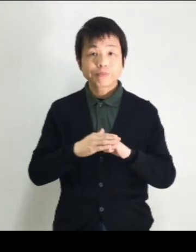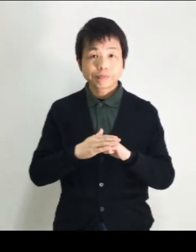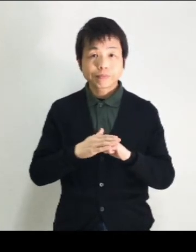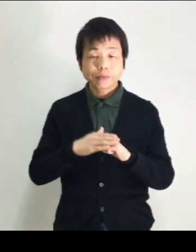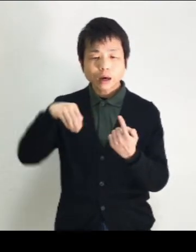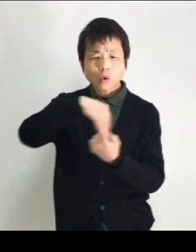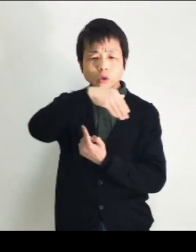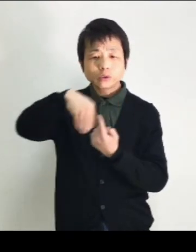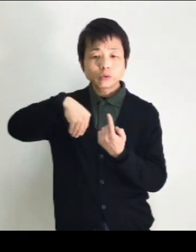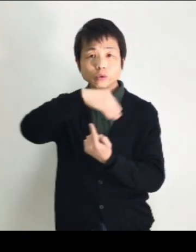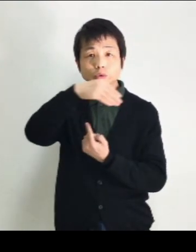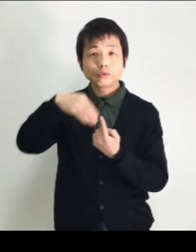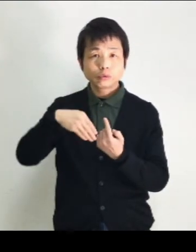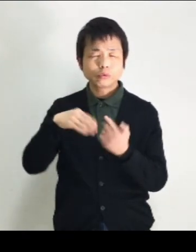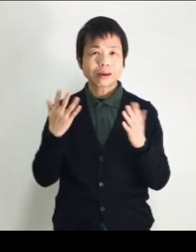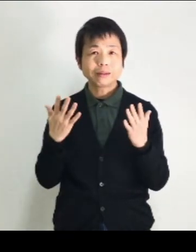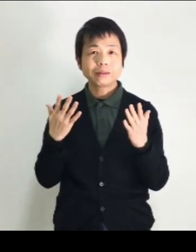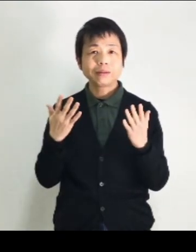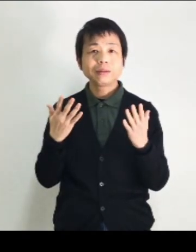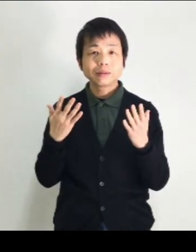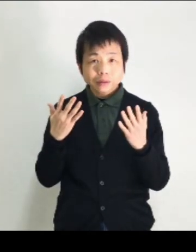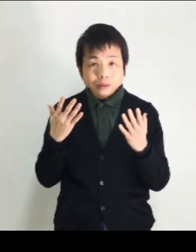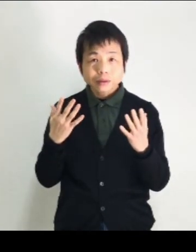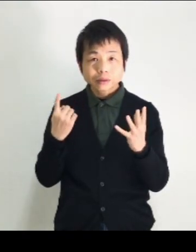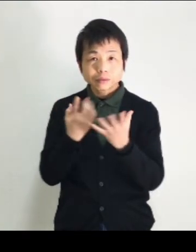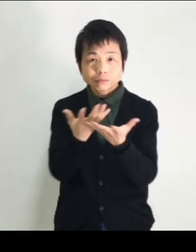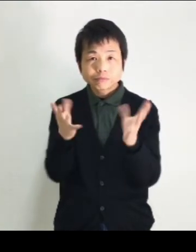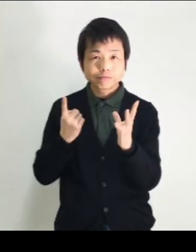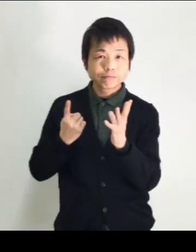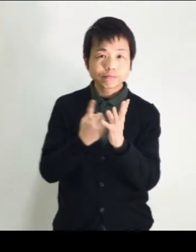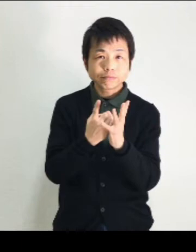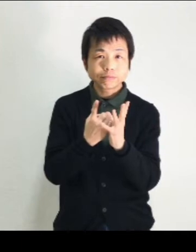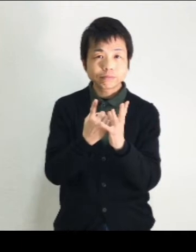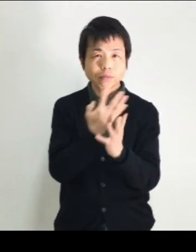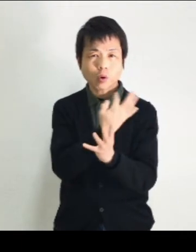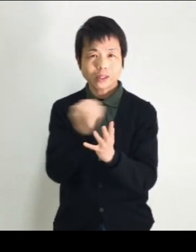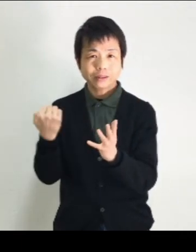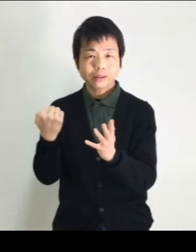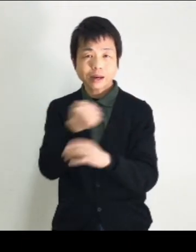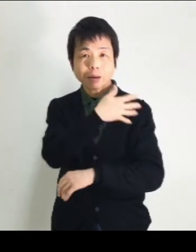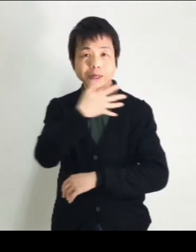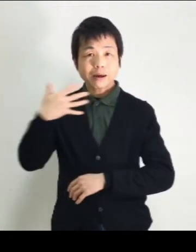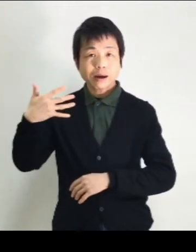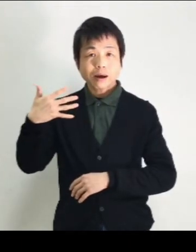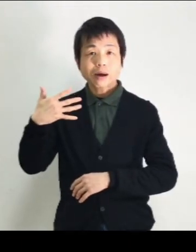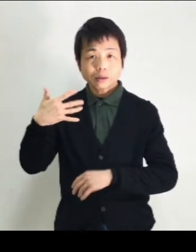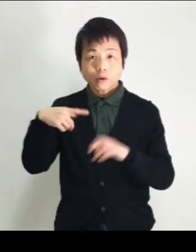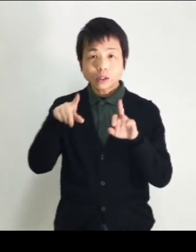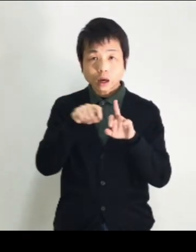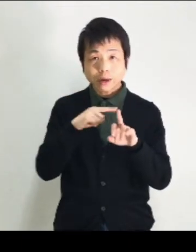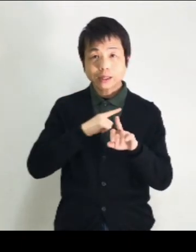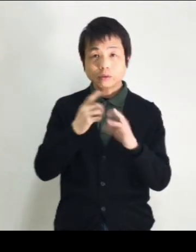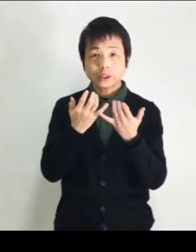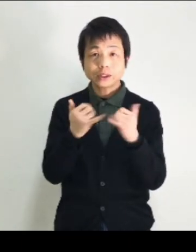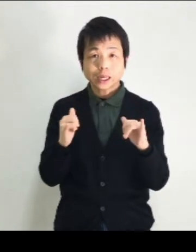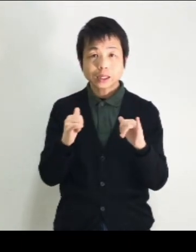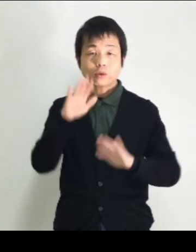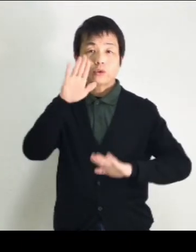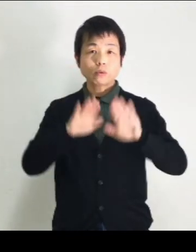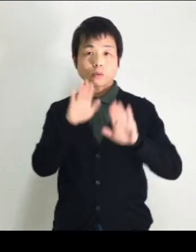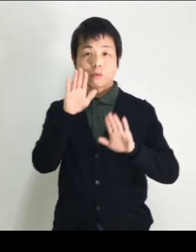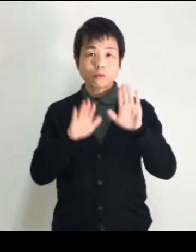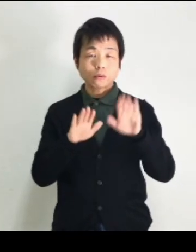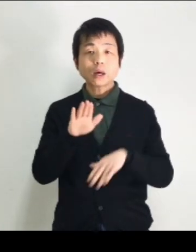1人で孤立することがあまりないっていうところが、アメリカのセクマイ当事者の、